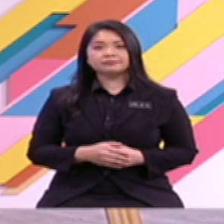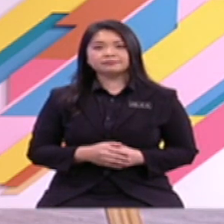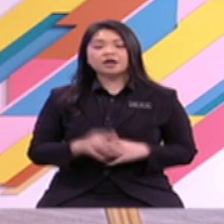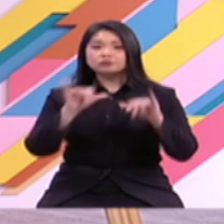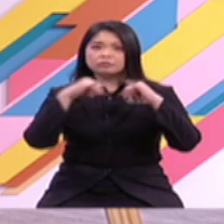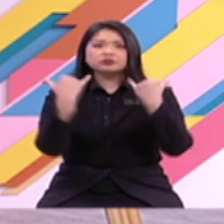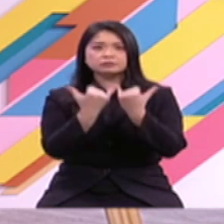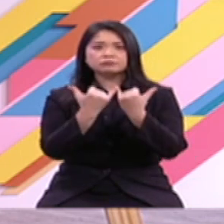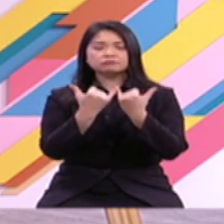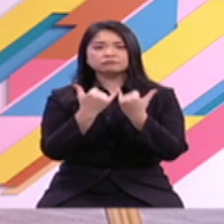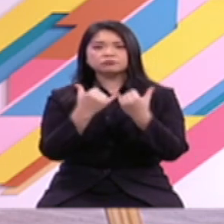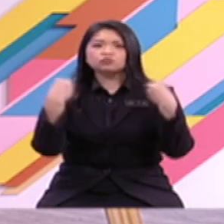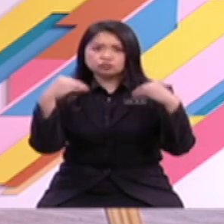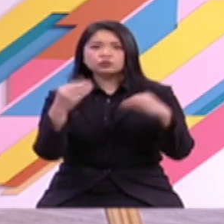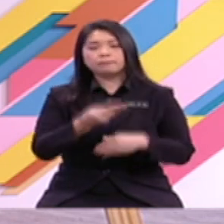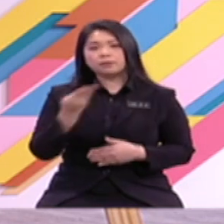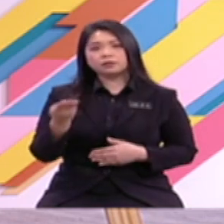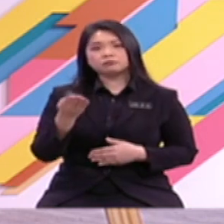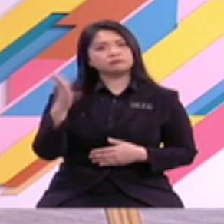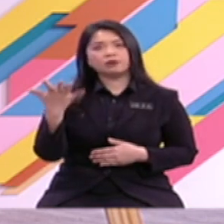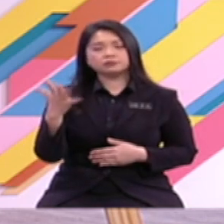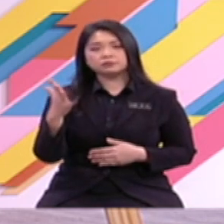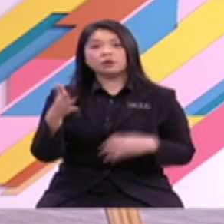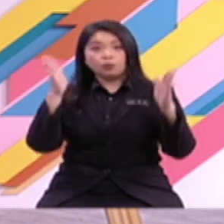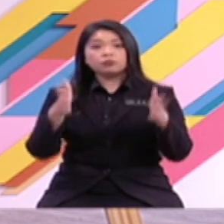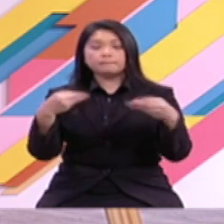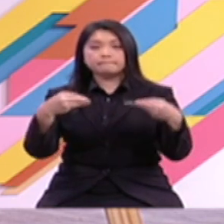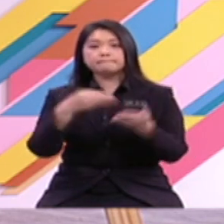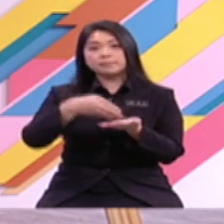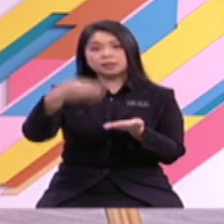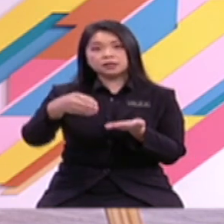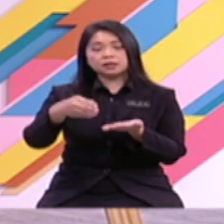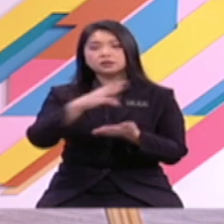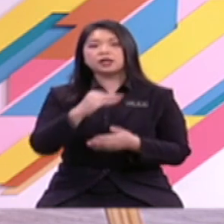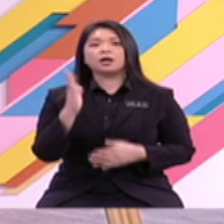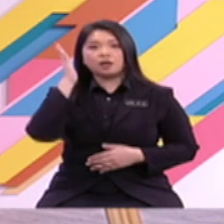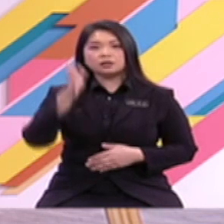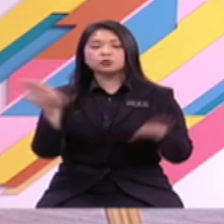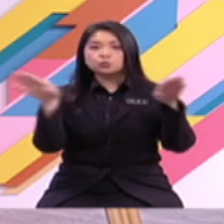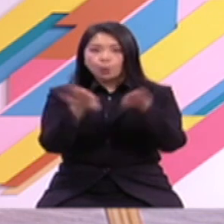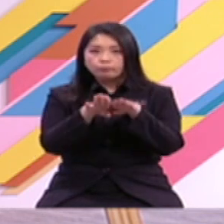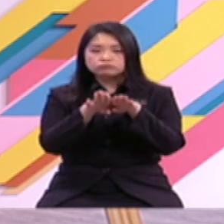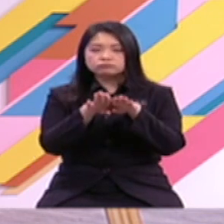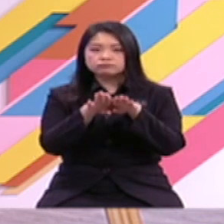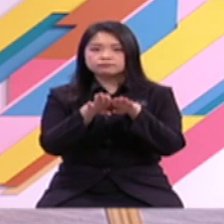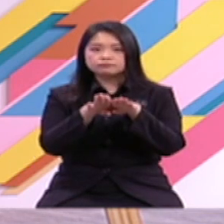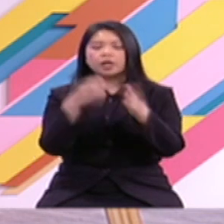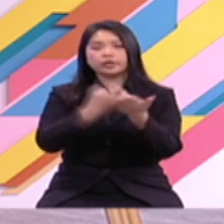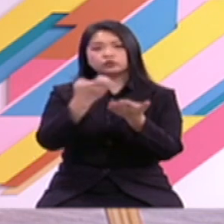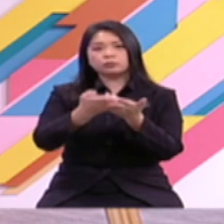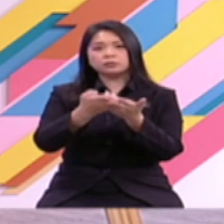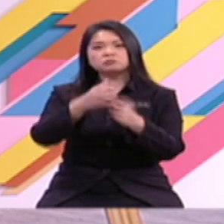barang tak bisa punya begitu oke menyebabkan firma firma akan tutup hilang kita kethek ekonomi menjadi lembaga